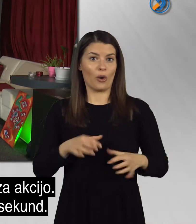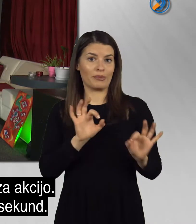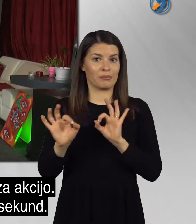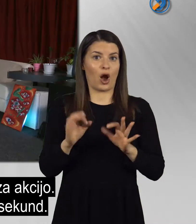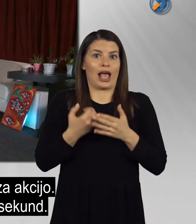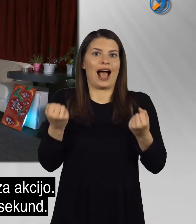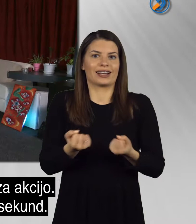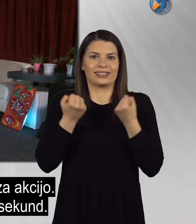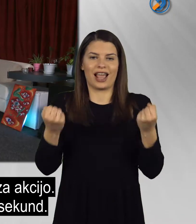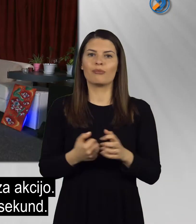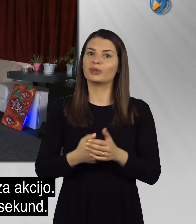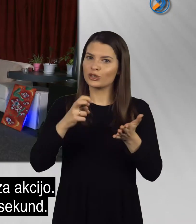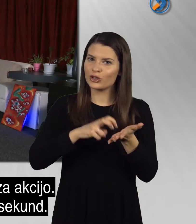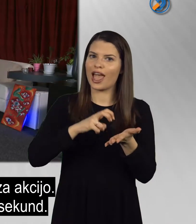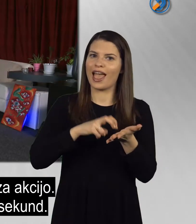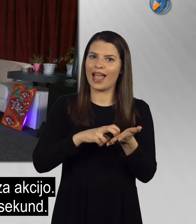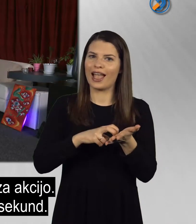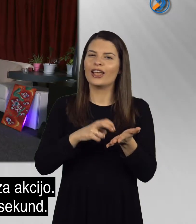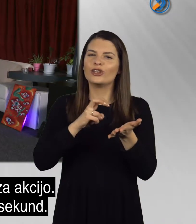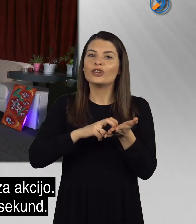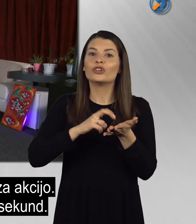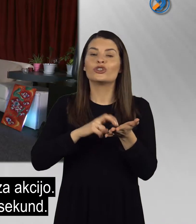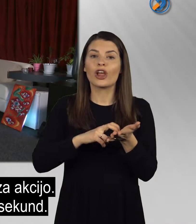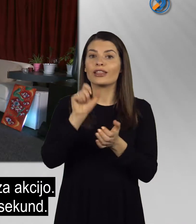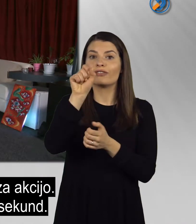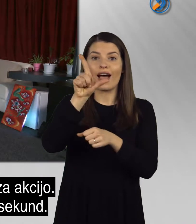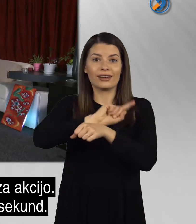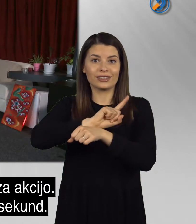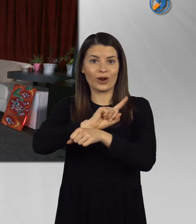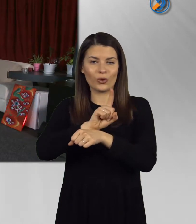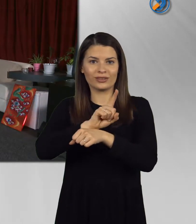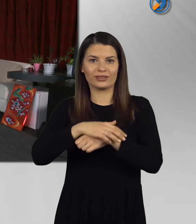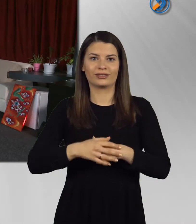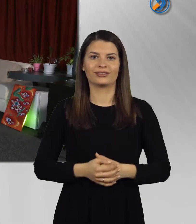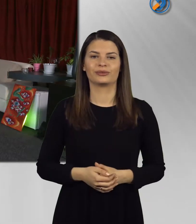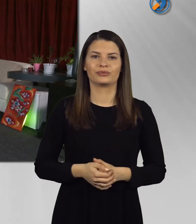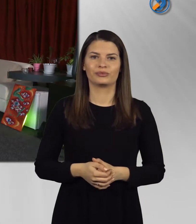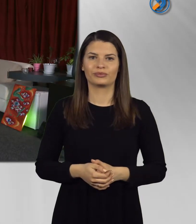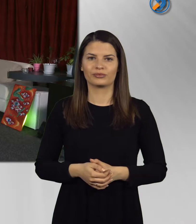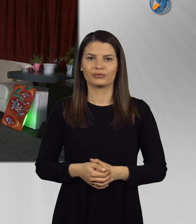za akcijo. In še, imaš še 12 sekund.